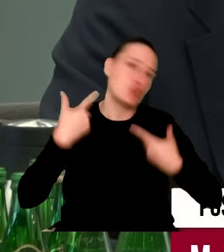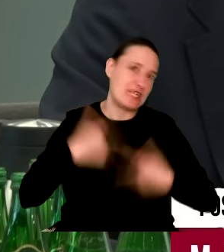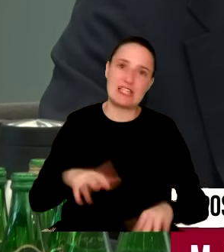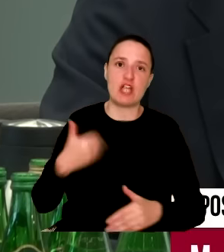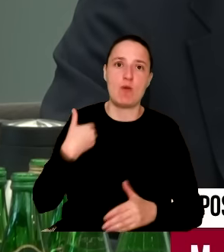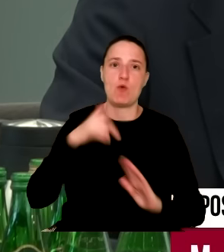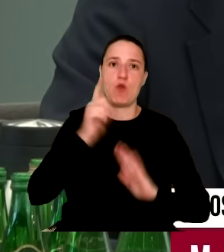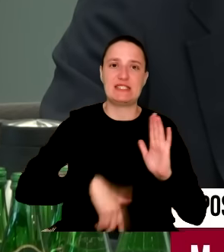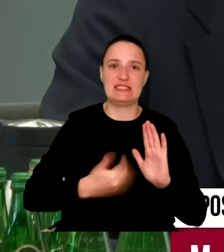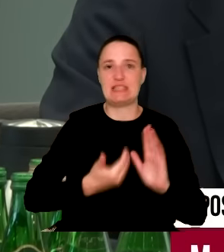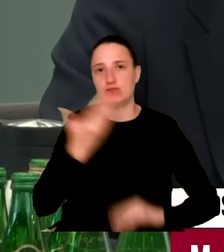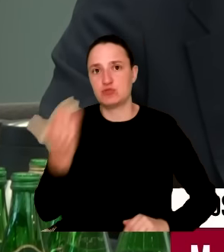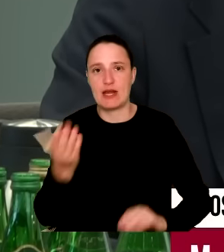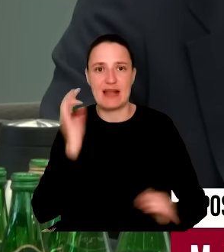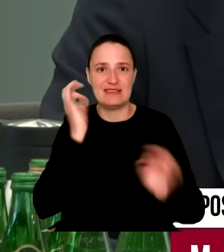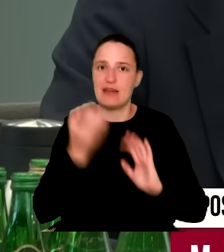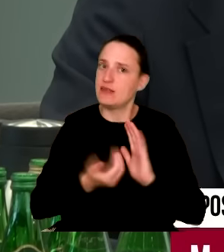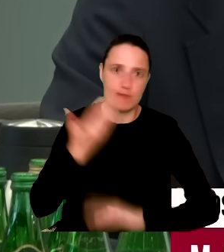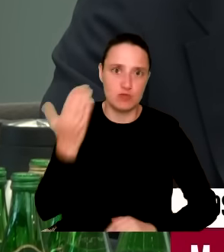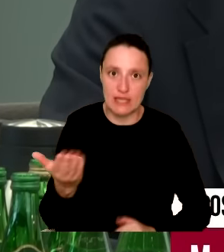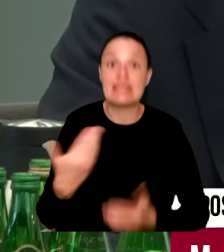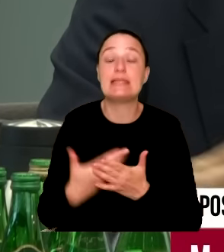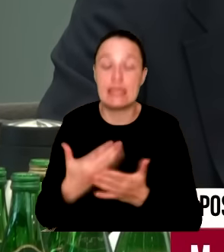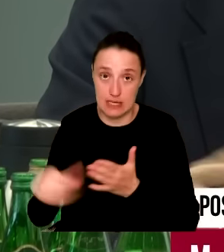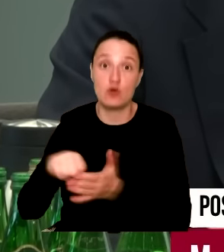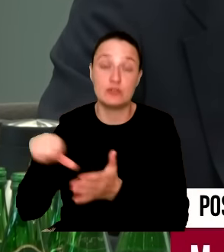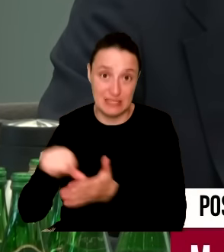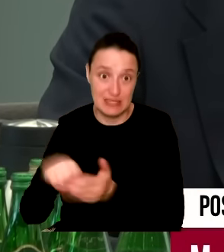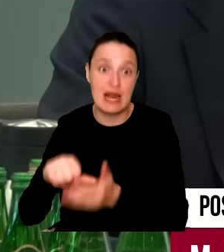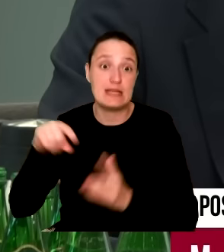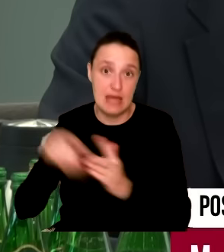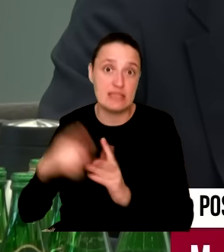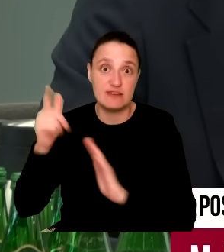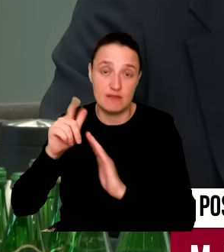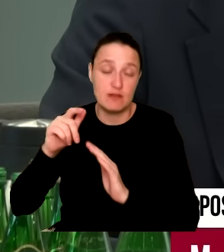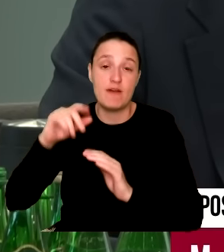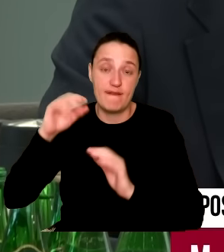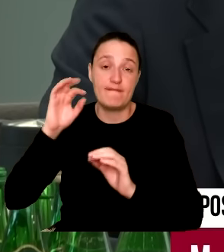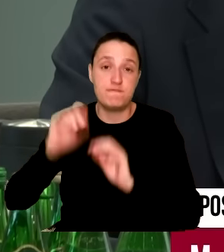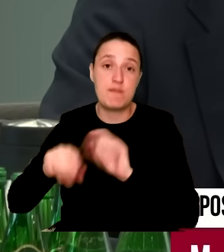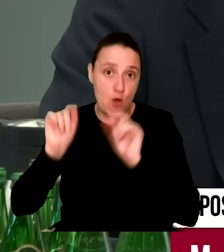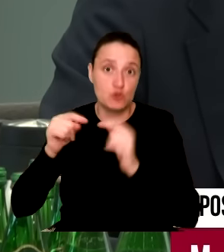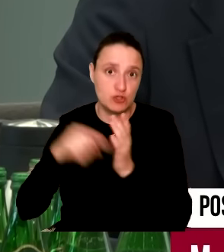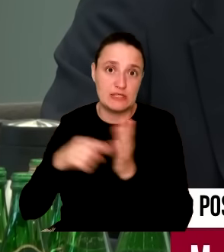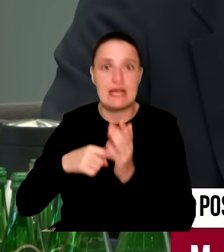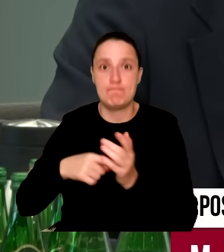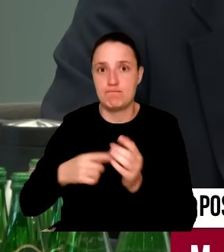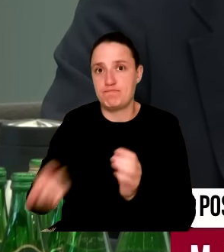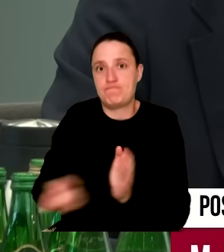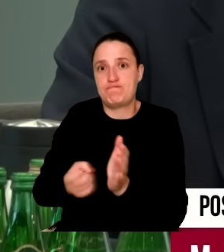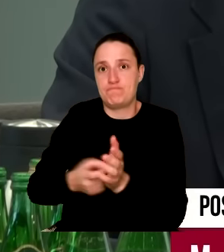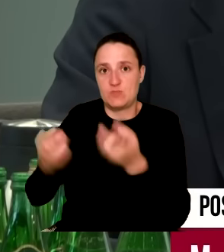przekazywaniem danych do Państwowej Komisji Wyborczej w tamtym przypadku też do Poczty